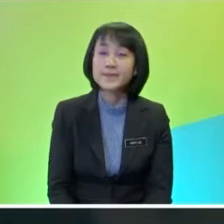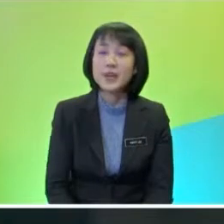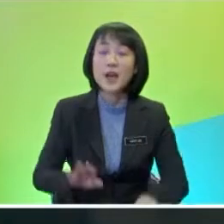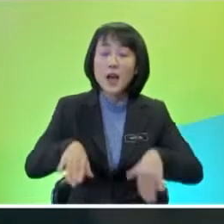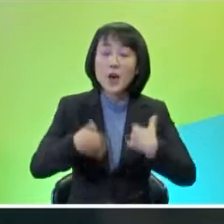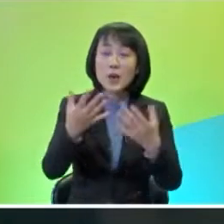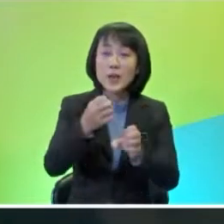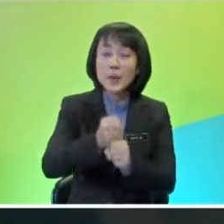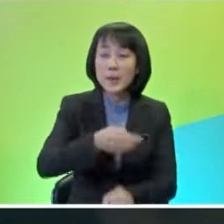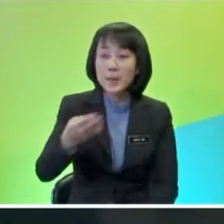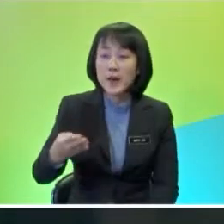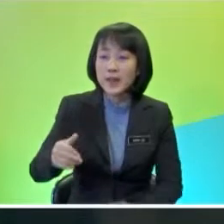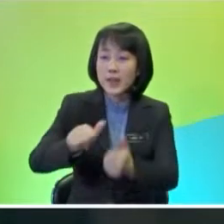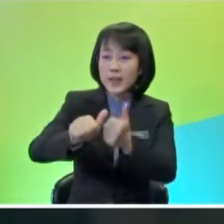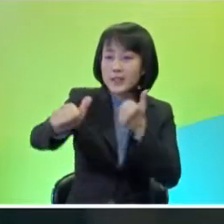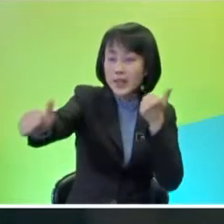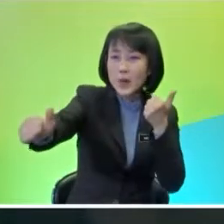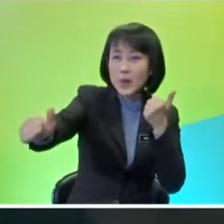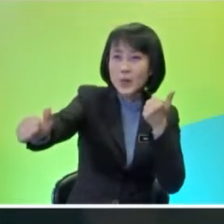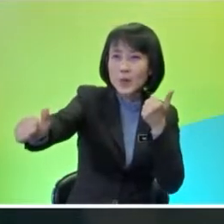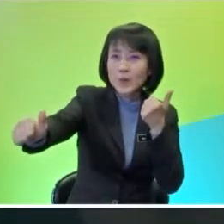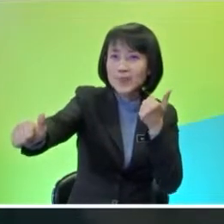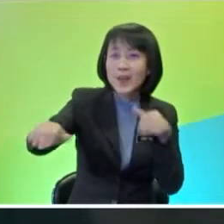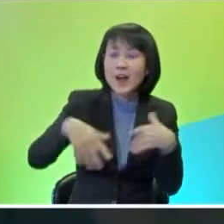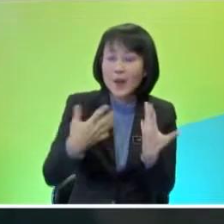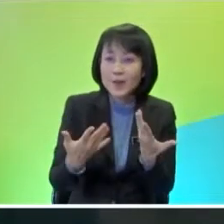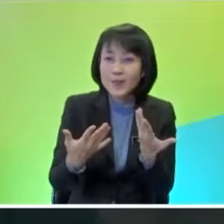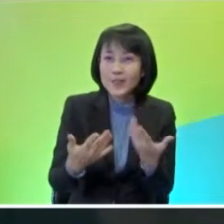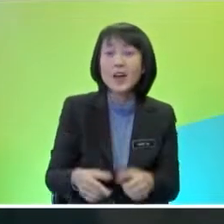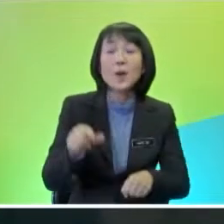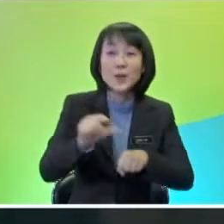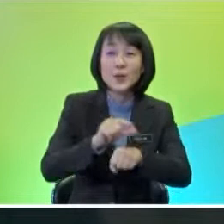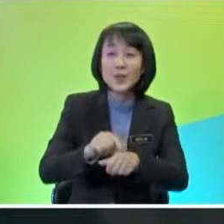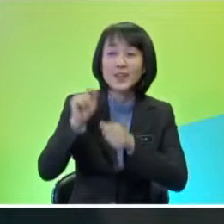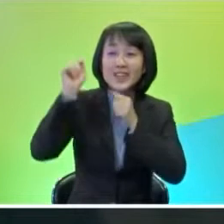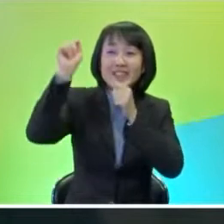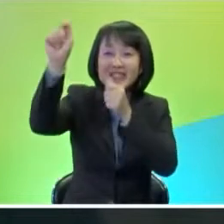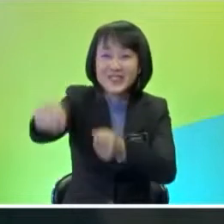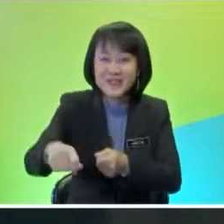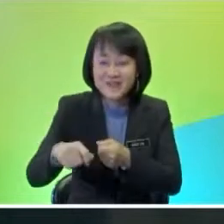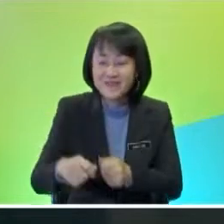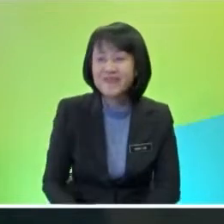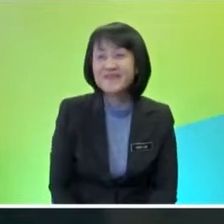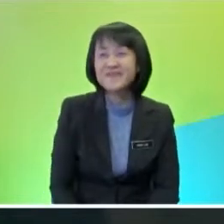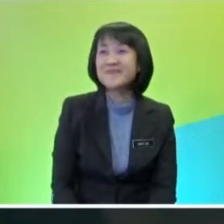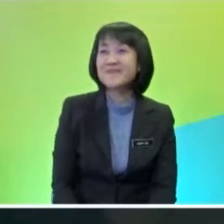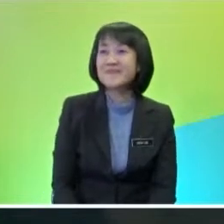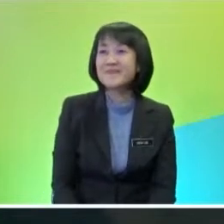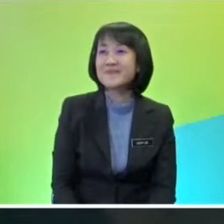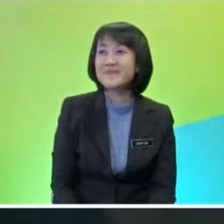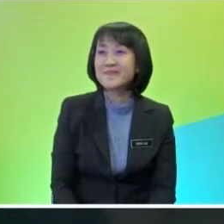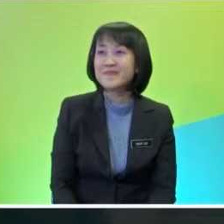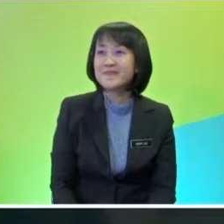sih saya kaki panci saya kamu mancing di situ kalau pakai kayu yang tanpa tanpa apa boleh agak-agak eh tak boleh